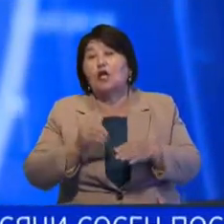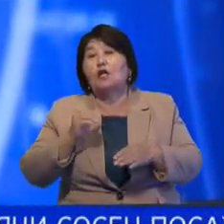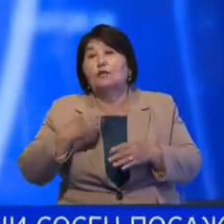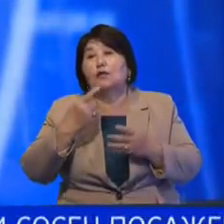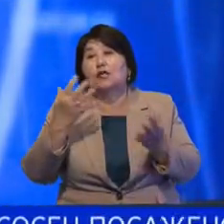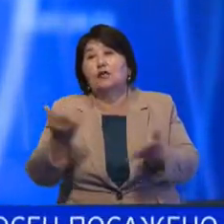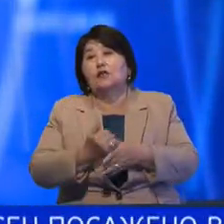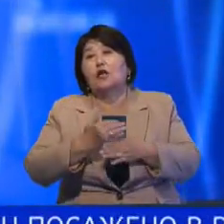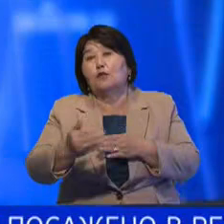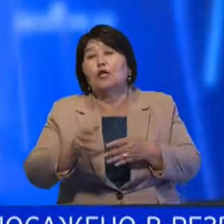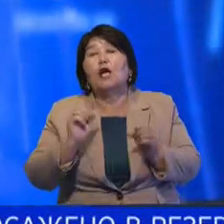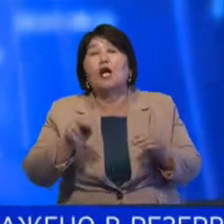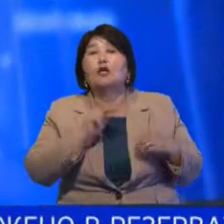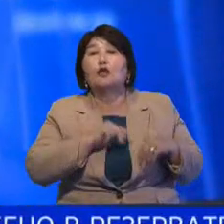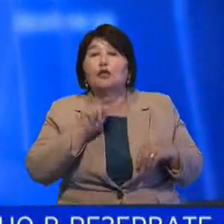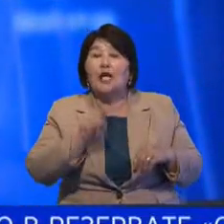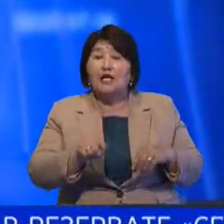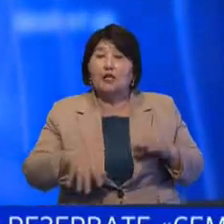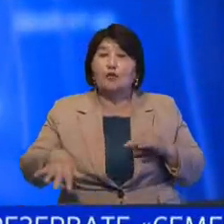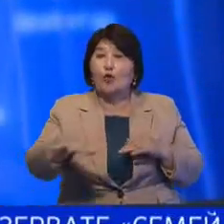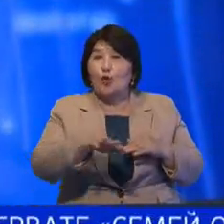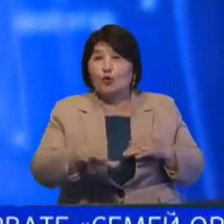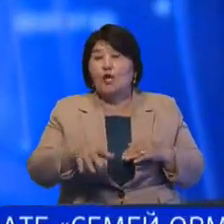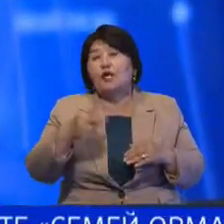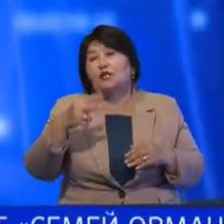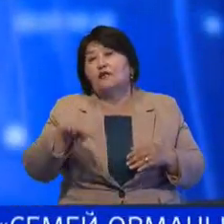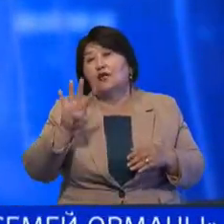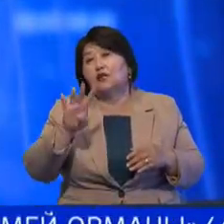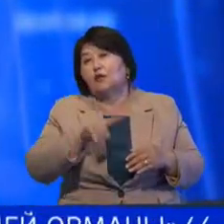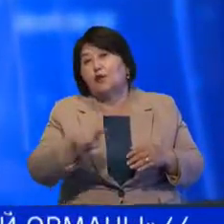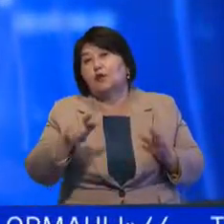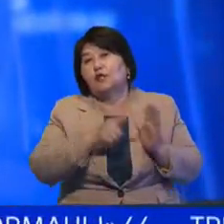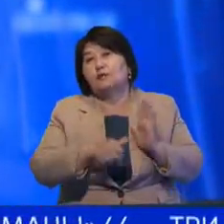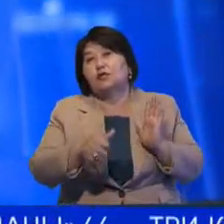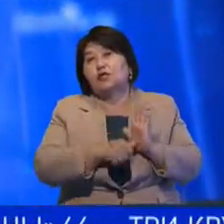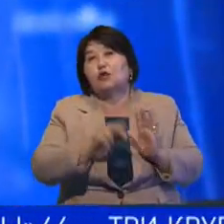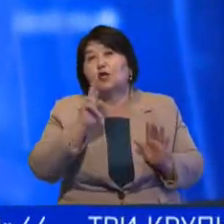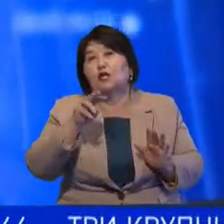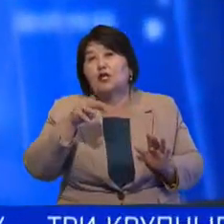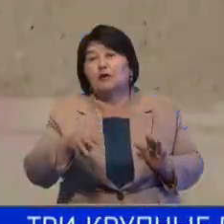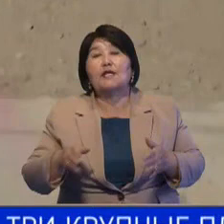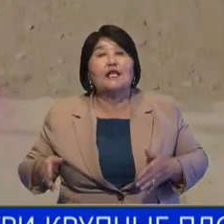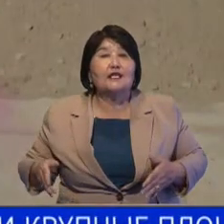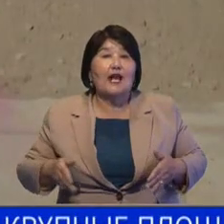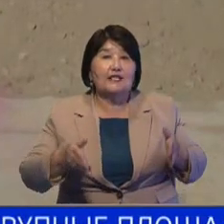следующем материале о том как идут работы именно на этом участке с дцать чет по 76 КМТ